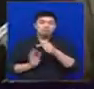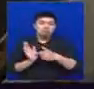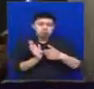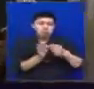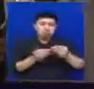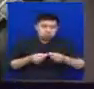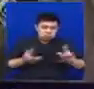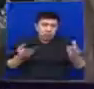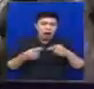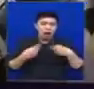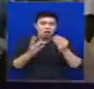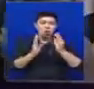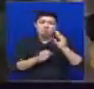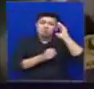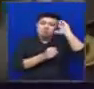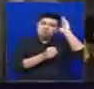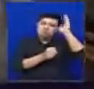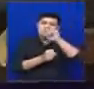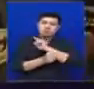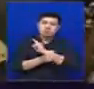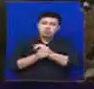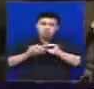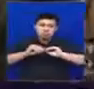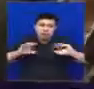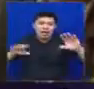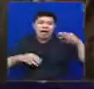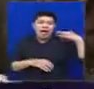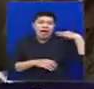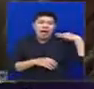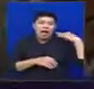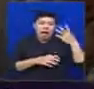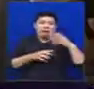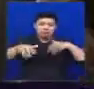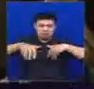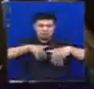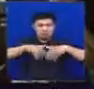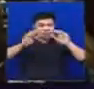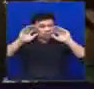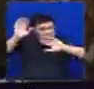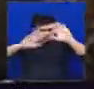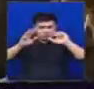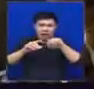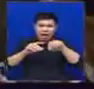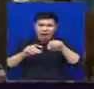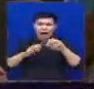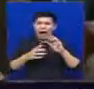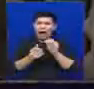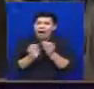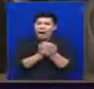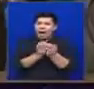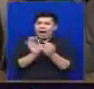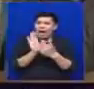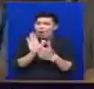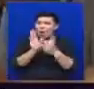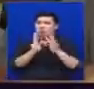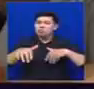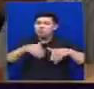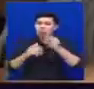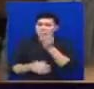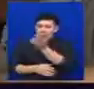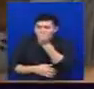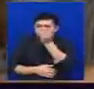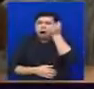อให้วิทยากรอาสาสมัครเผยแพร่ประชาธิปไตยในระดับจังหวัดอำเภอหรือคูกอคูขอเพื่อชี้แจงให้ประชาชนนั้น